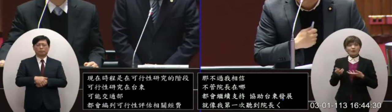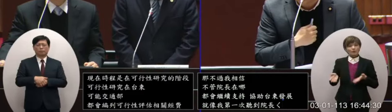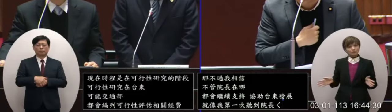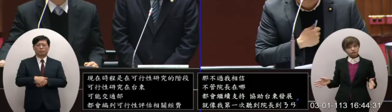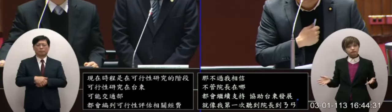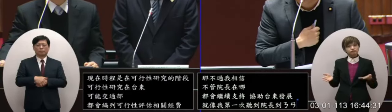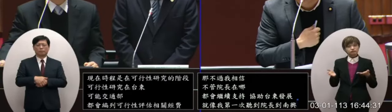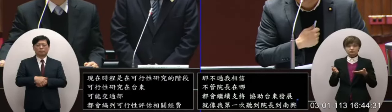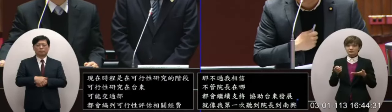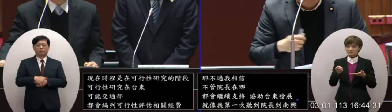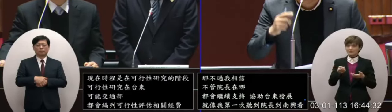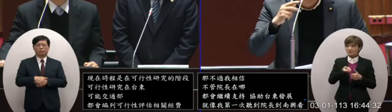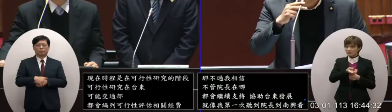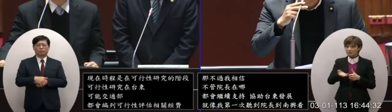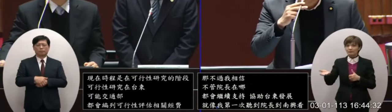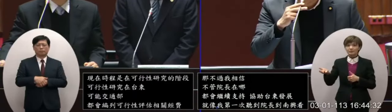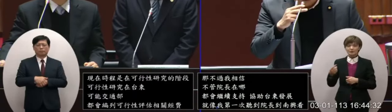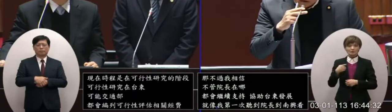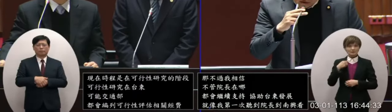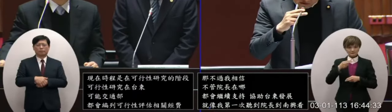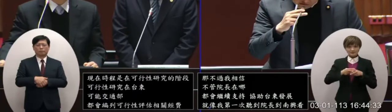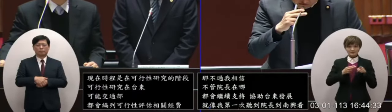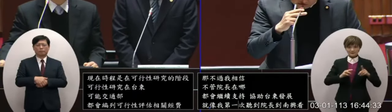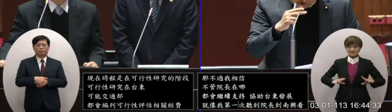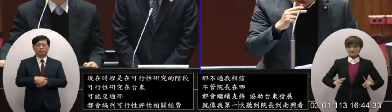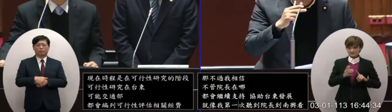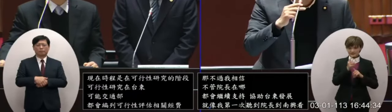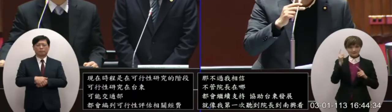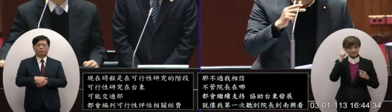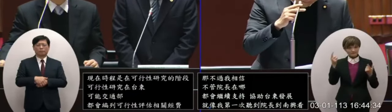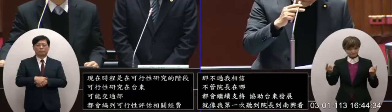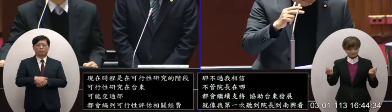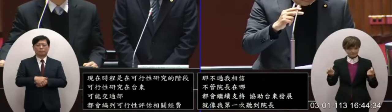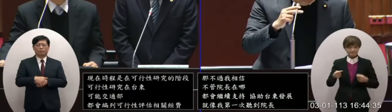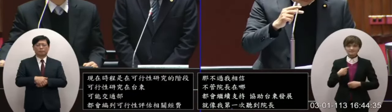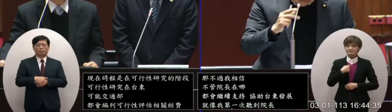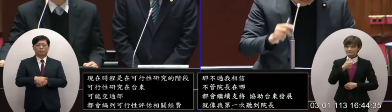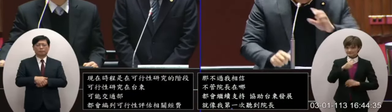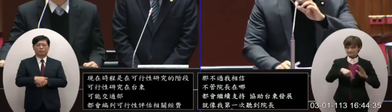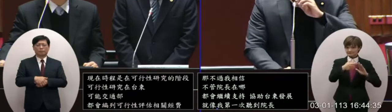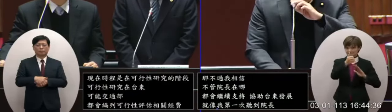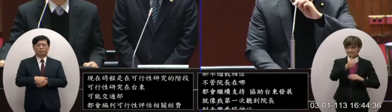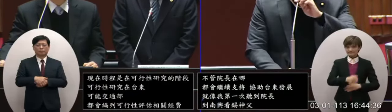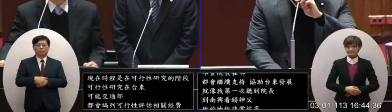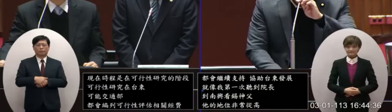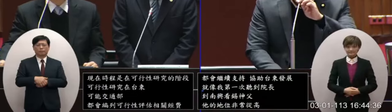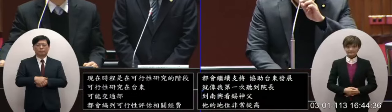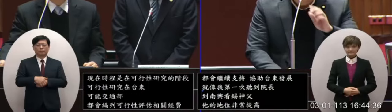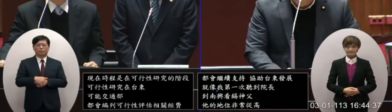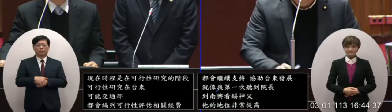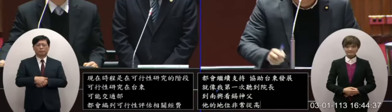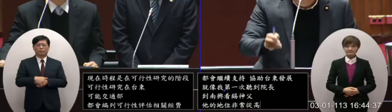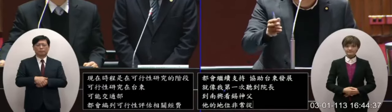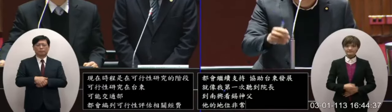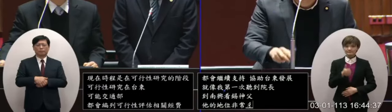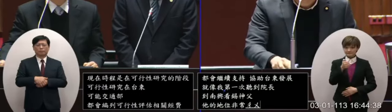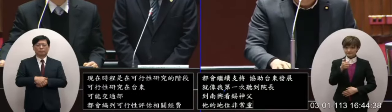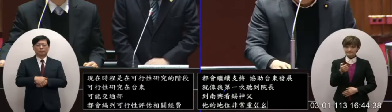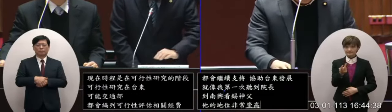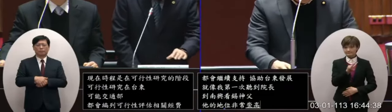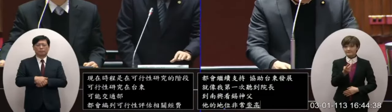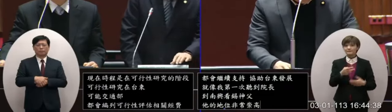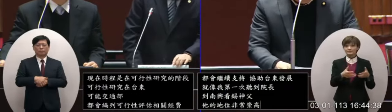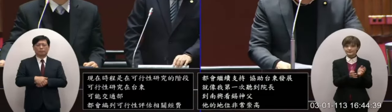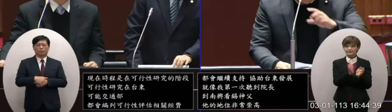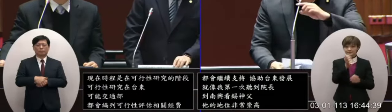这样的精神来照顾偏乡的子弟，我也谢谢院长。好，那也谢谢我们两位部